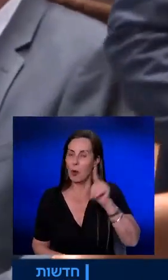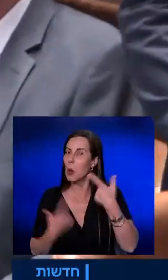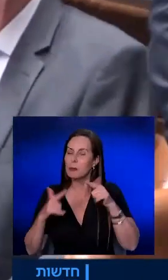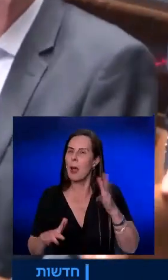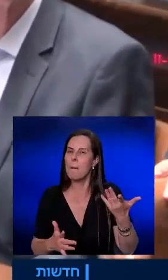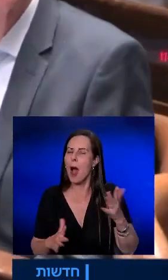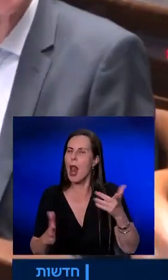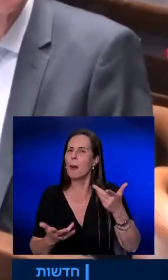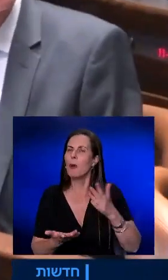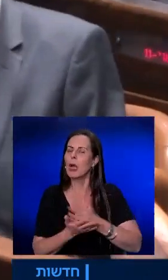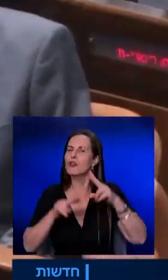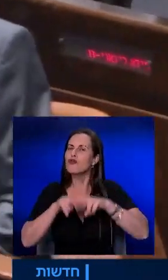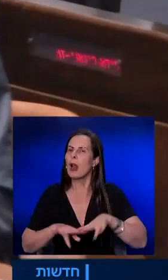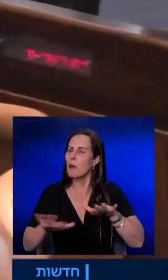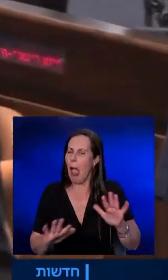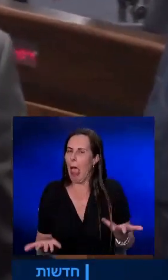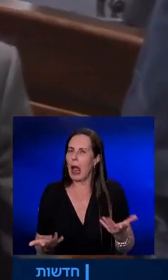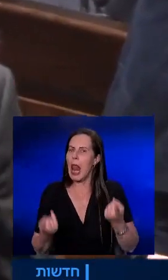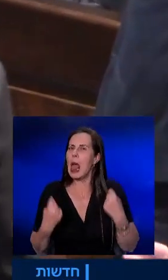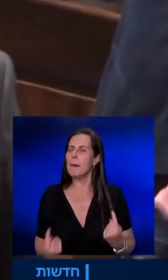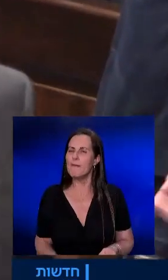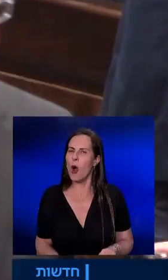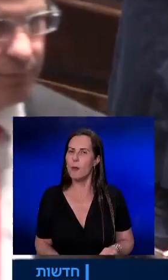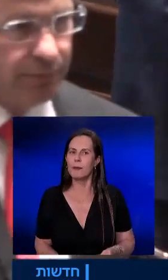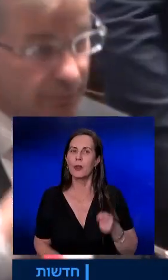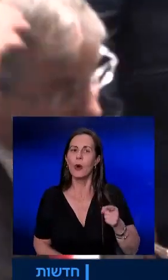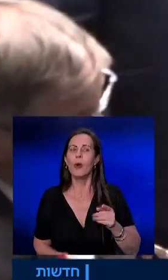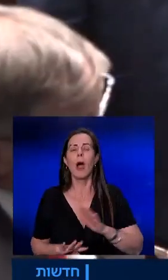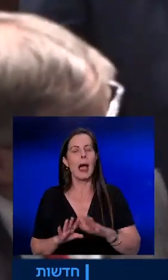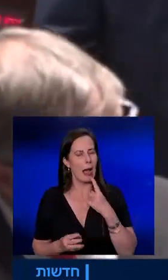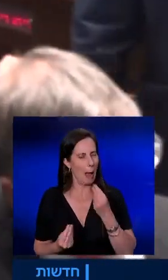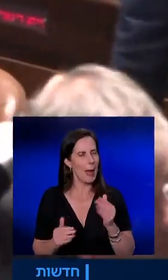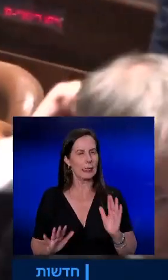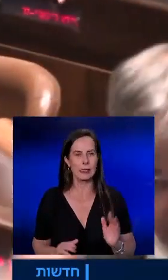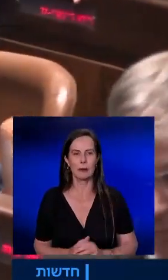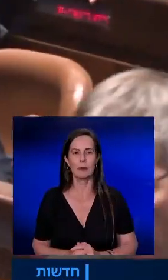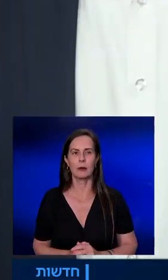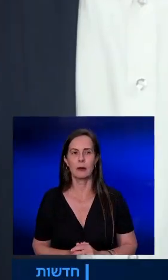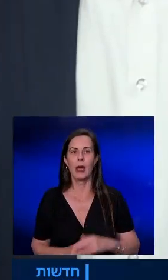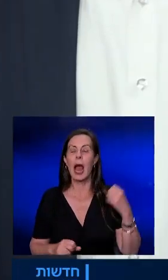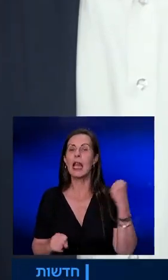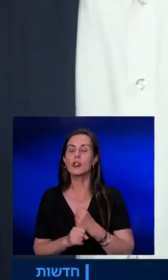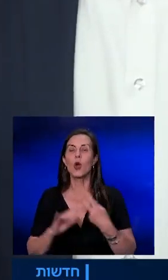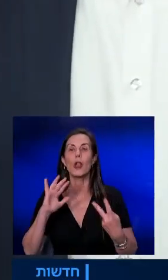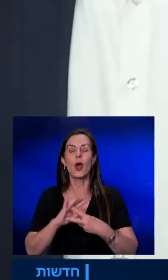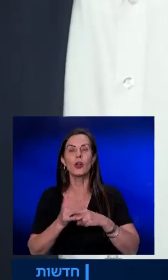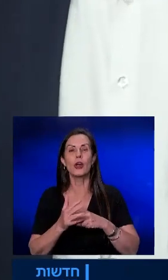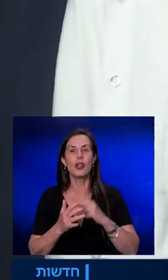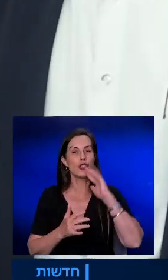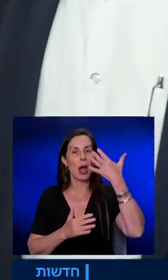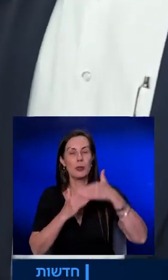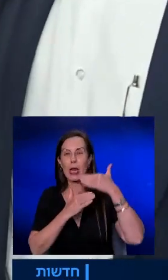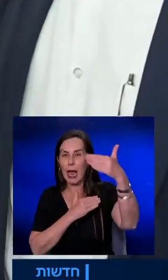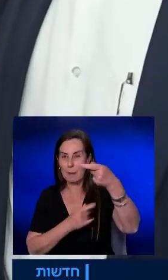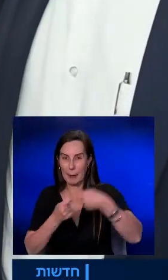הוביל להחלטה של רע"מ לשוב לחיק הקואליציה, הוא רק רמז. מימוש תוכנית החומש